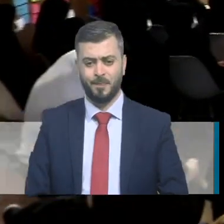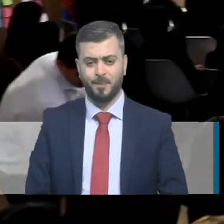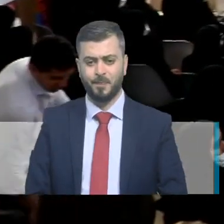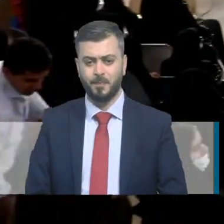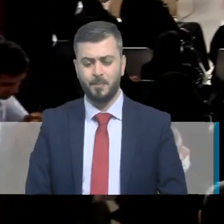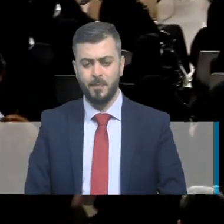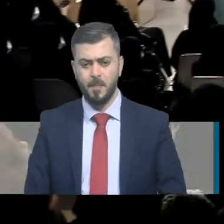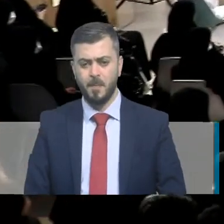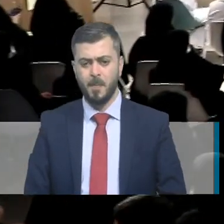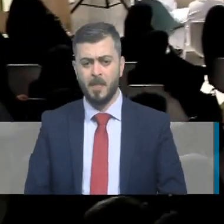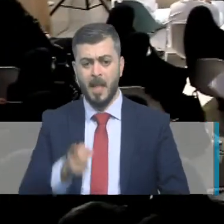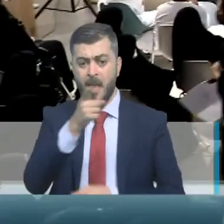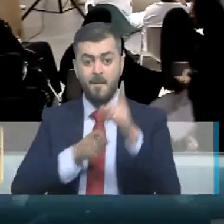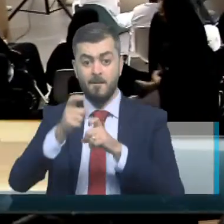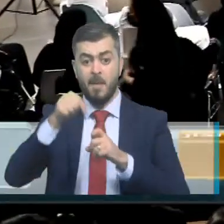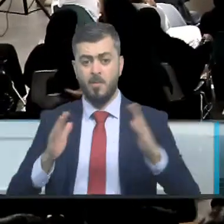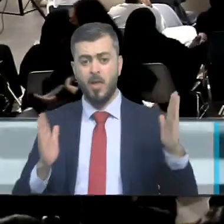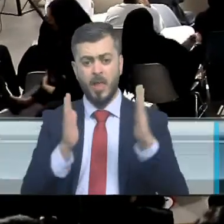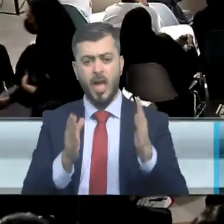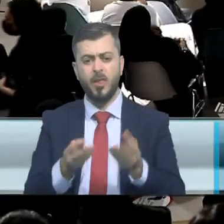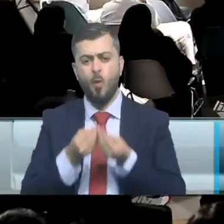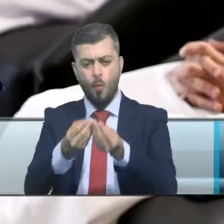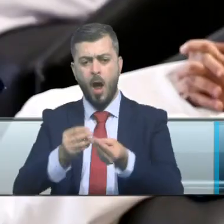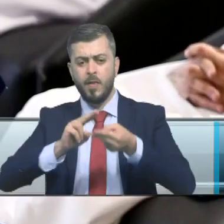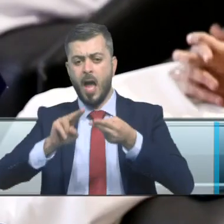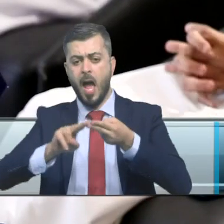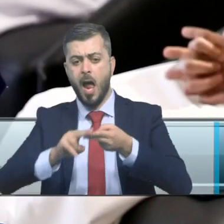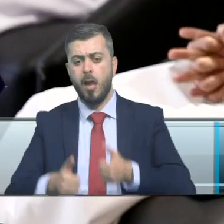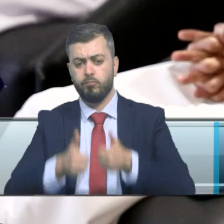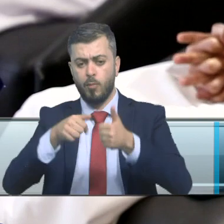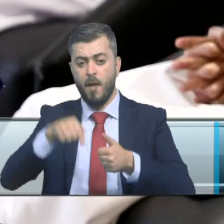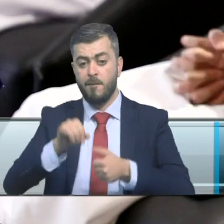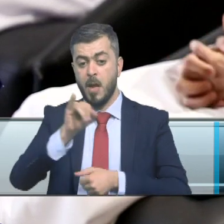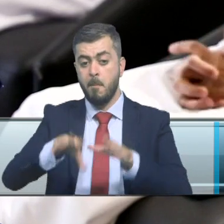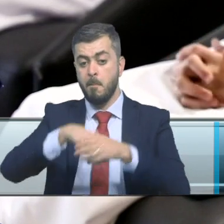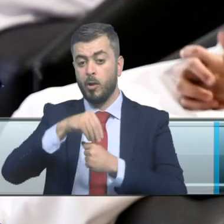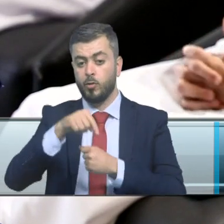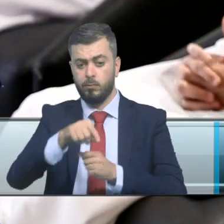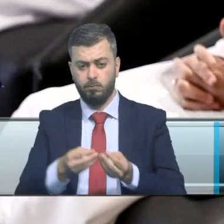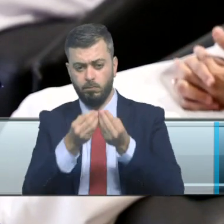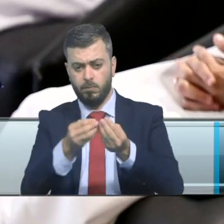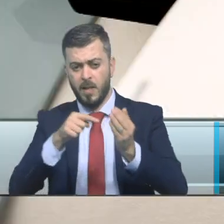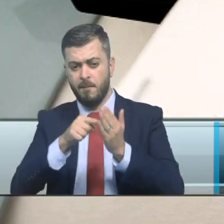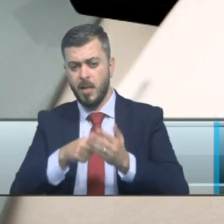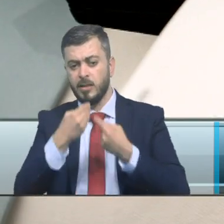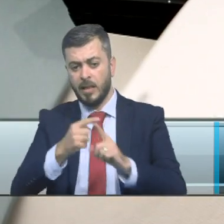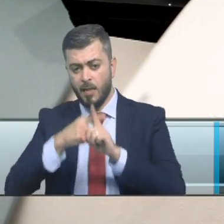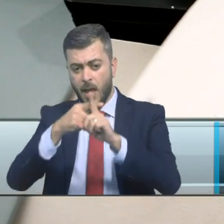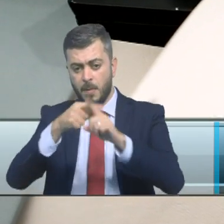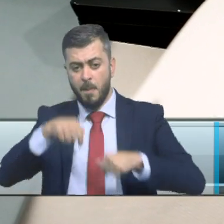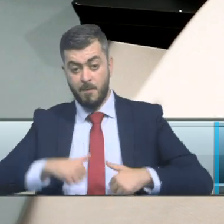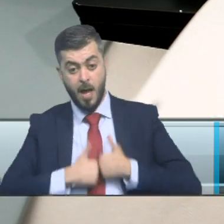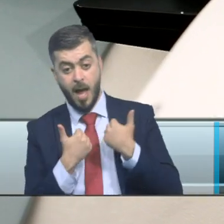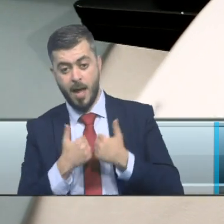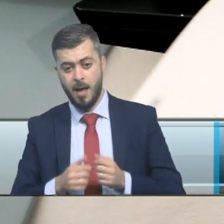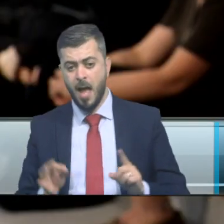فهم التحديات والتفكير في إيجاد الحلول الممكنة لها عبر مشاريع تحدث أثراً في الحياة،